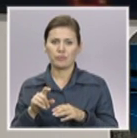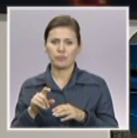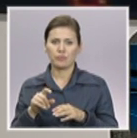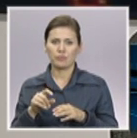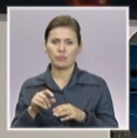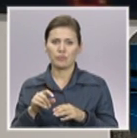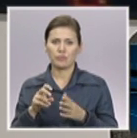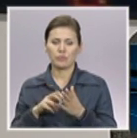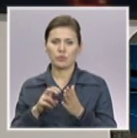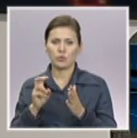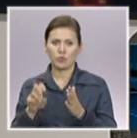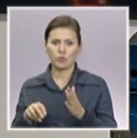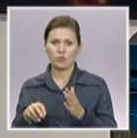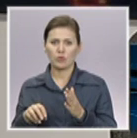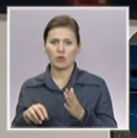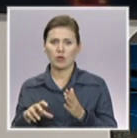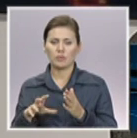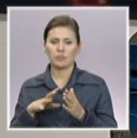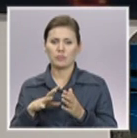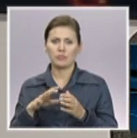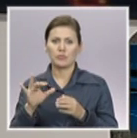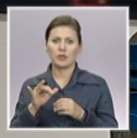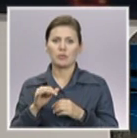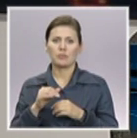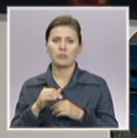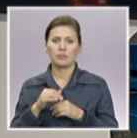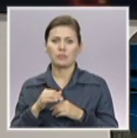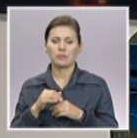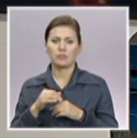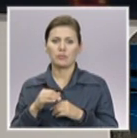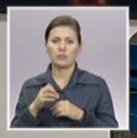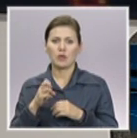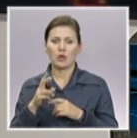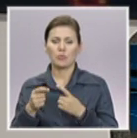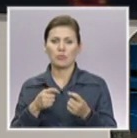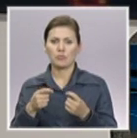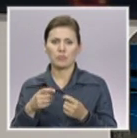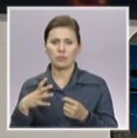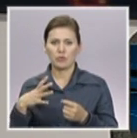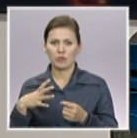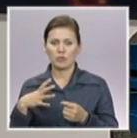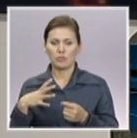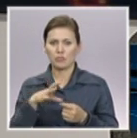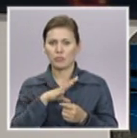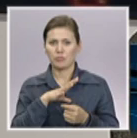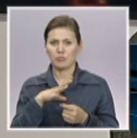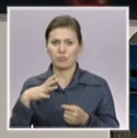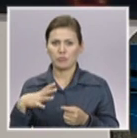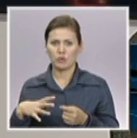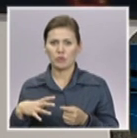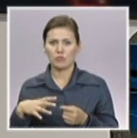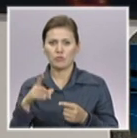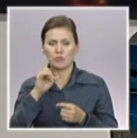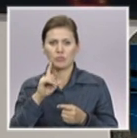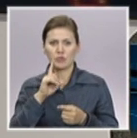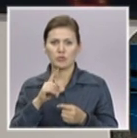уходит с рынка пассажирских перевозок, и мы как управление были вынуждены